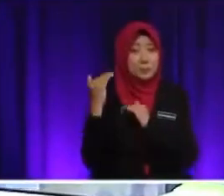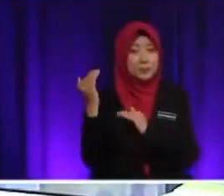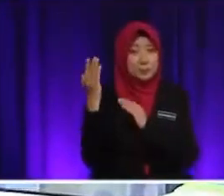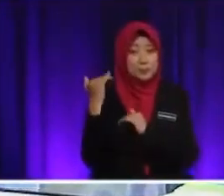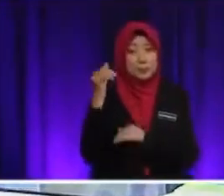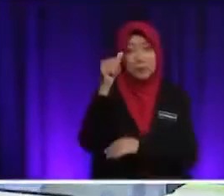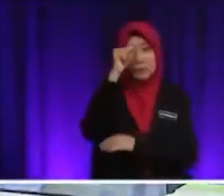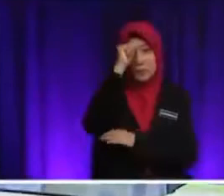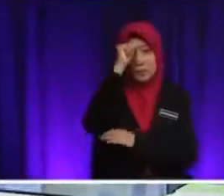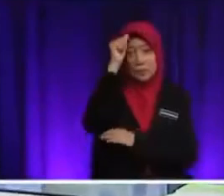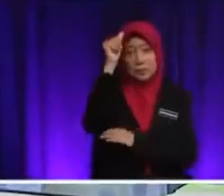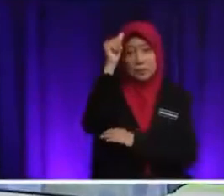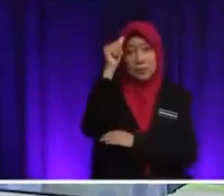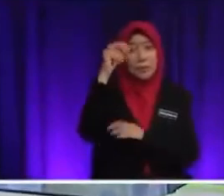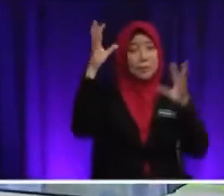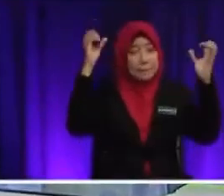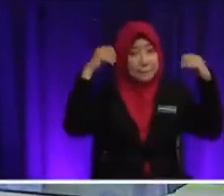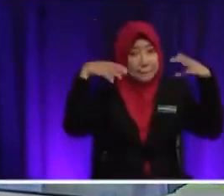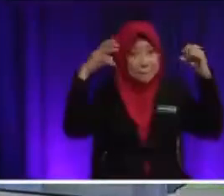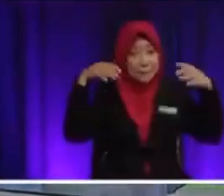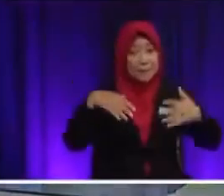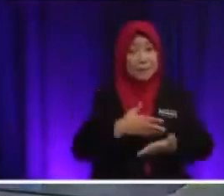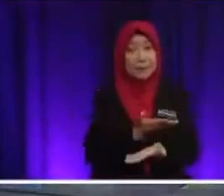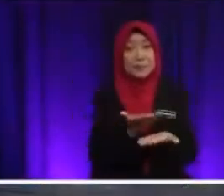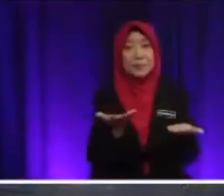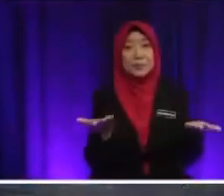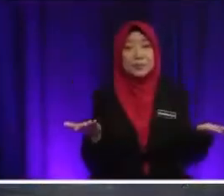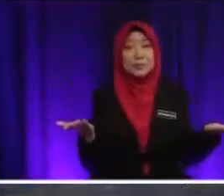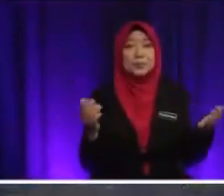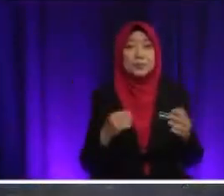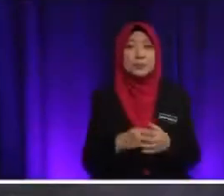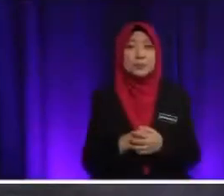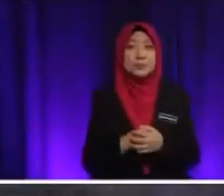semoga Allah berkatimu.